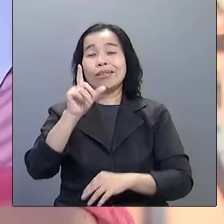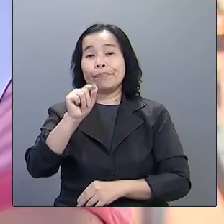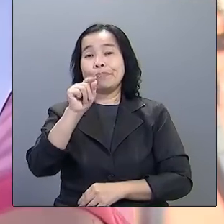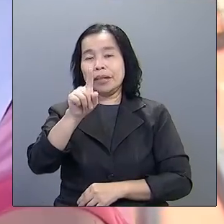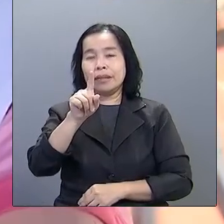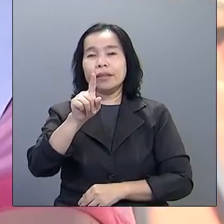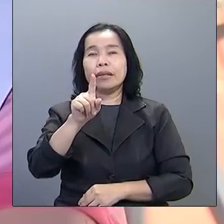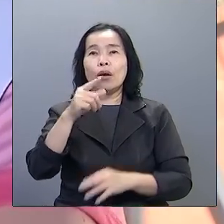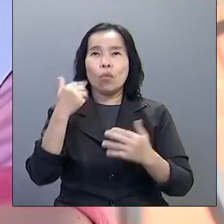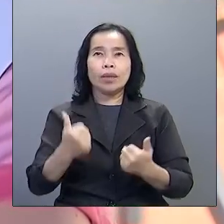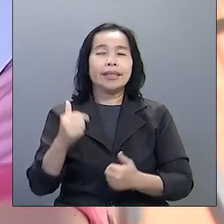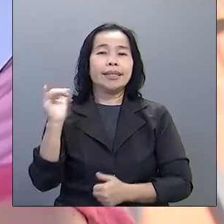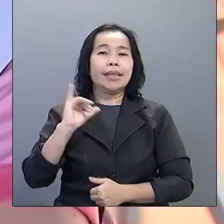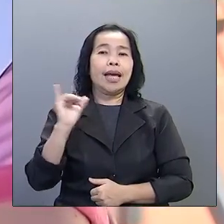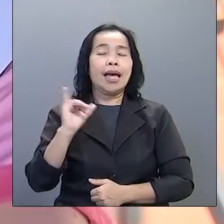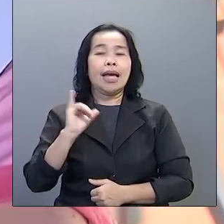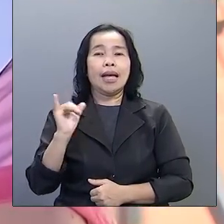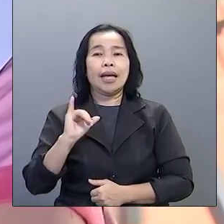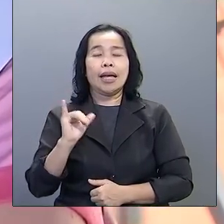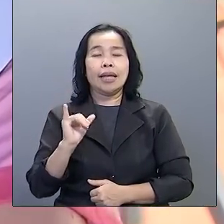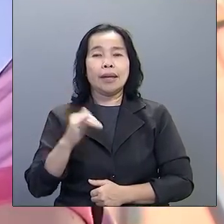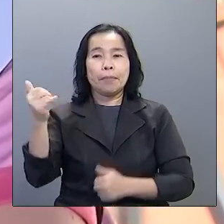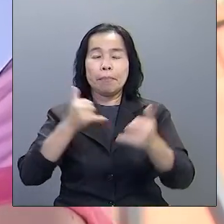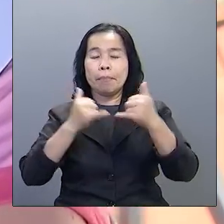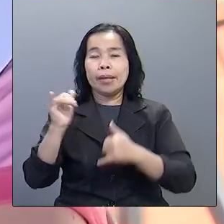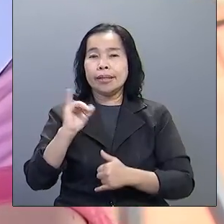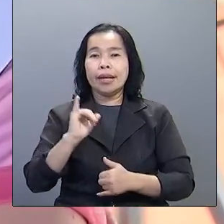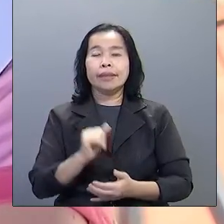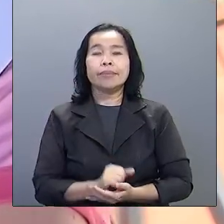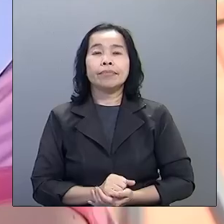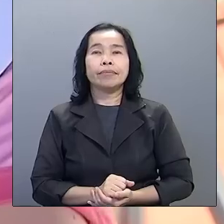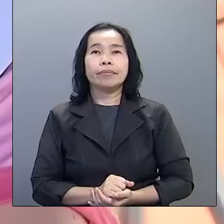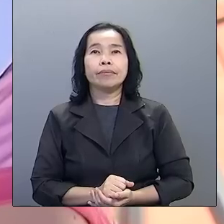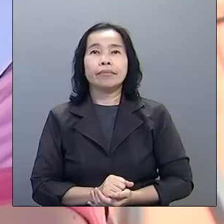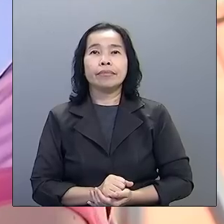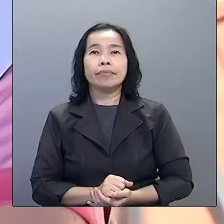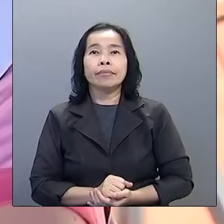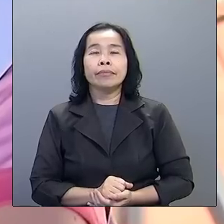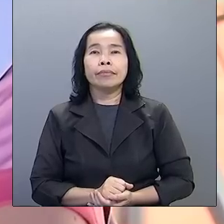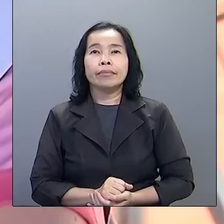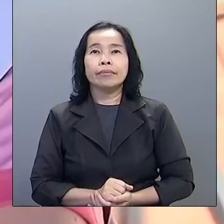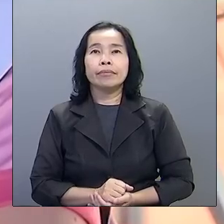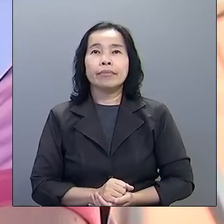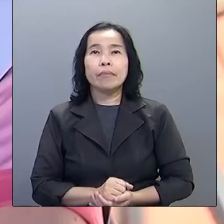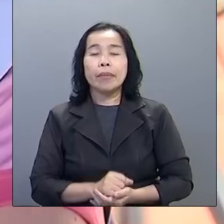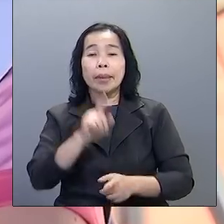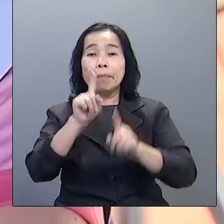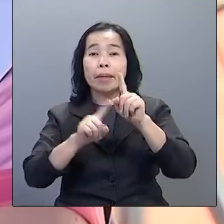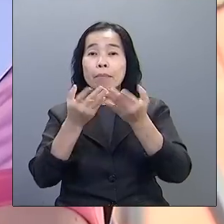ไหม วันนี้ยังเลยค่ะวันนี้ยัง ที่สำคัญญาติค่ะ